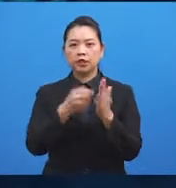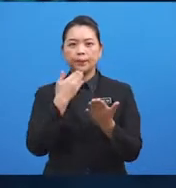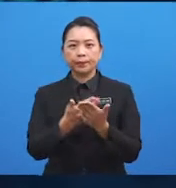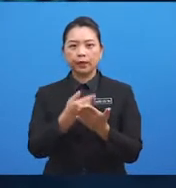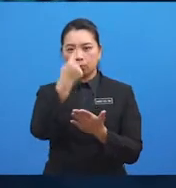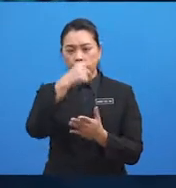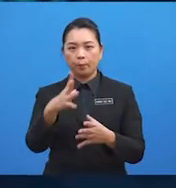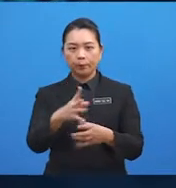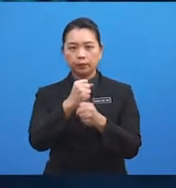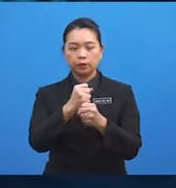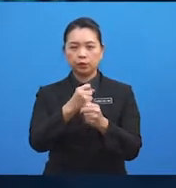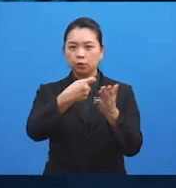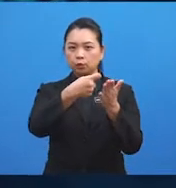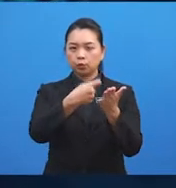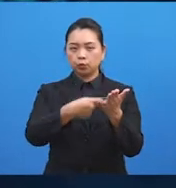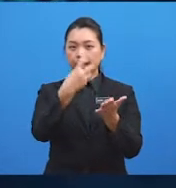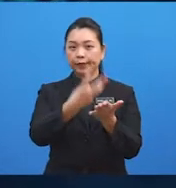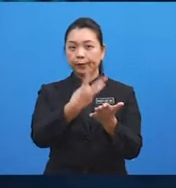tunai dengan segera.